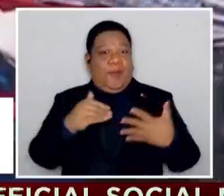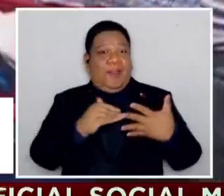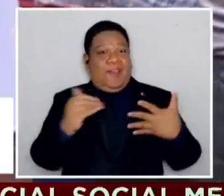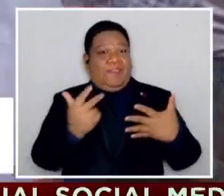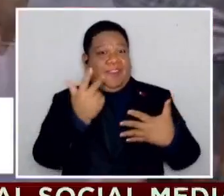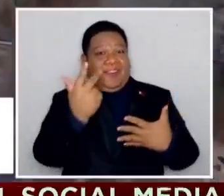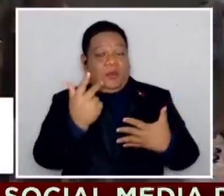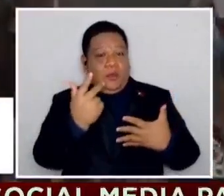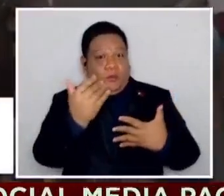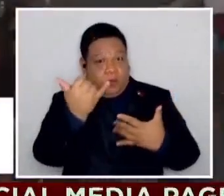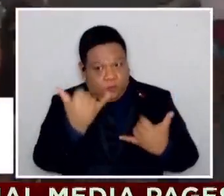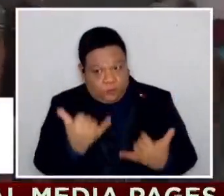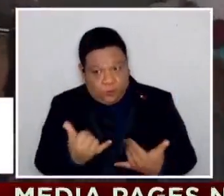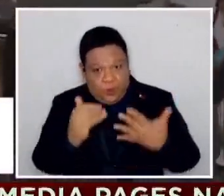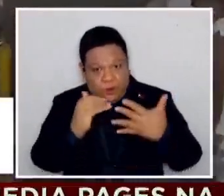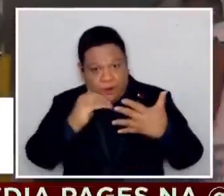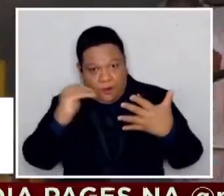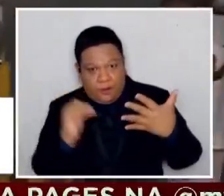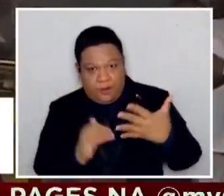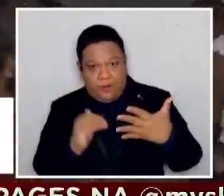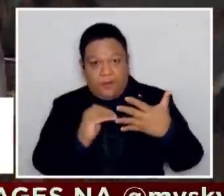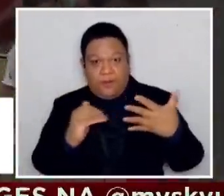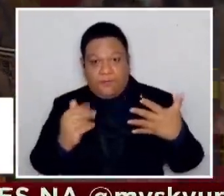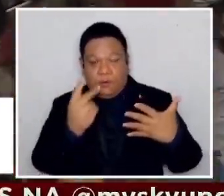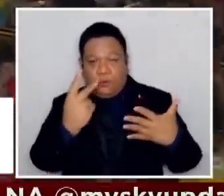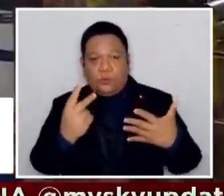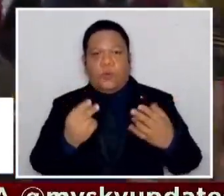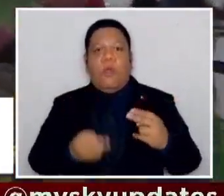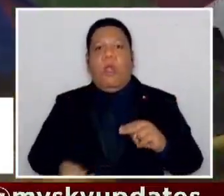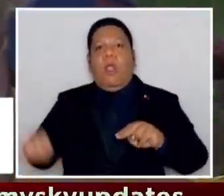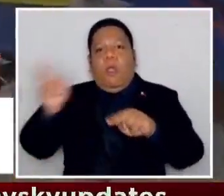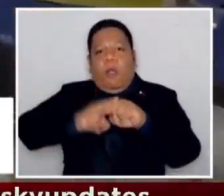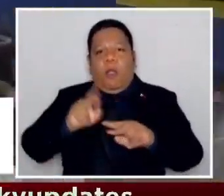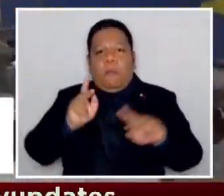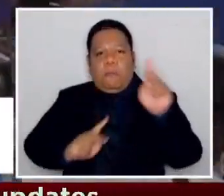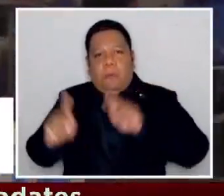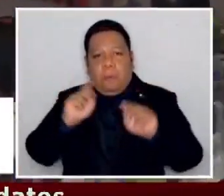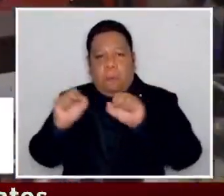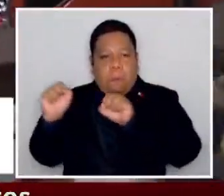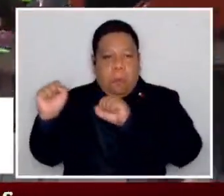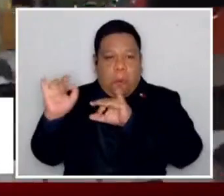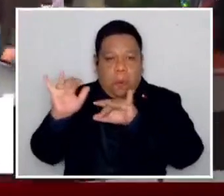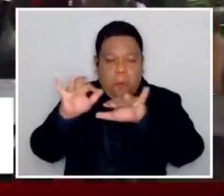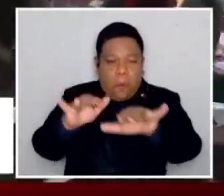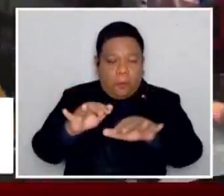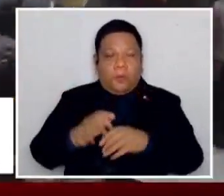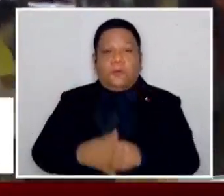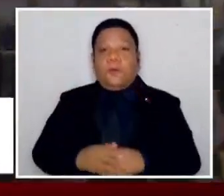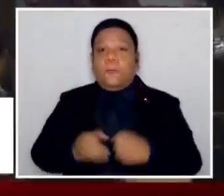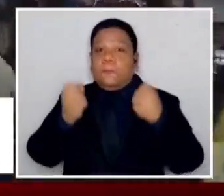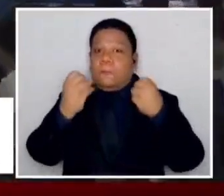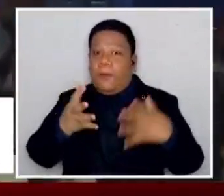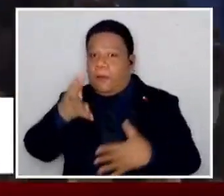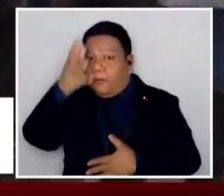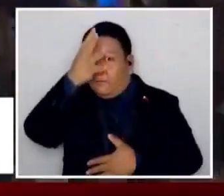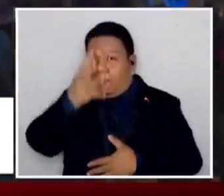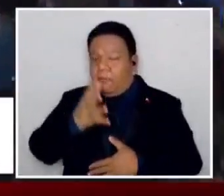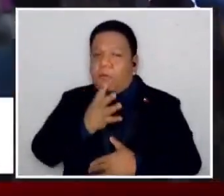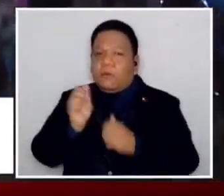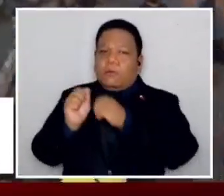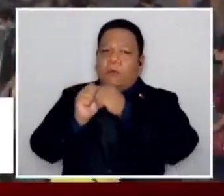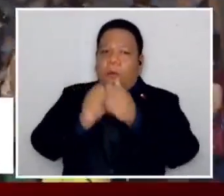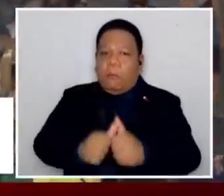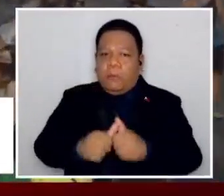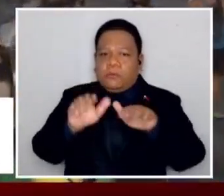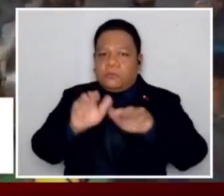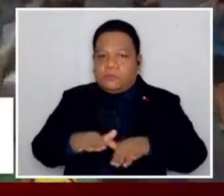ng tao ngayong unang araw ng Alert Level 2. Marami na rin mga magulang na bitbit ang kanilang maliliit na anak. Pagsapit naman